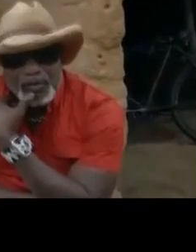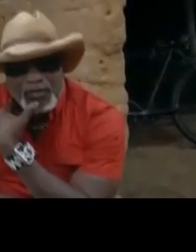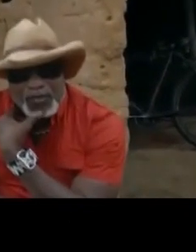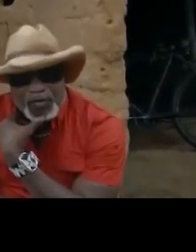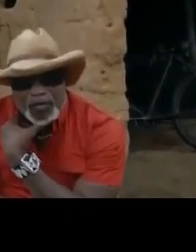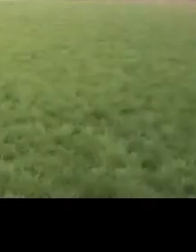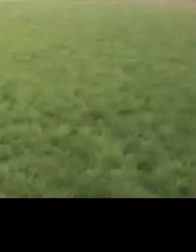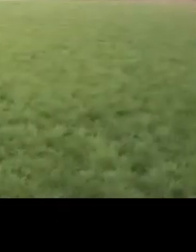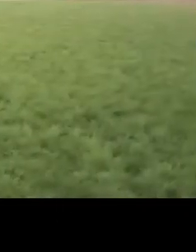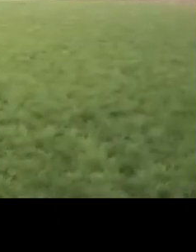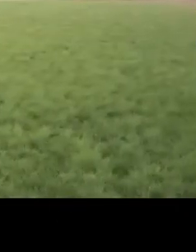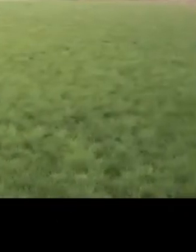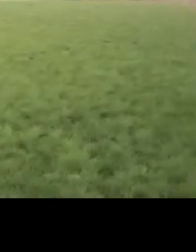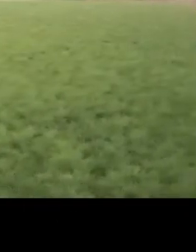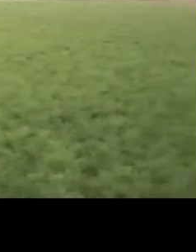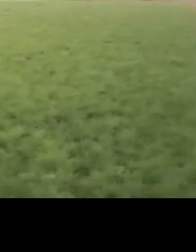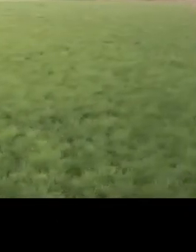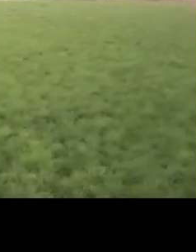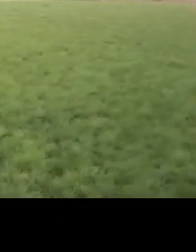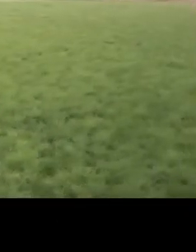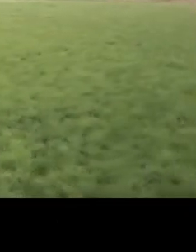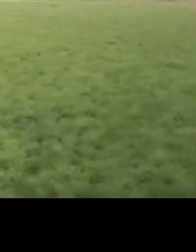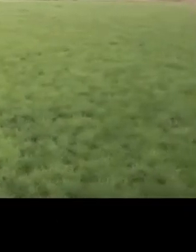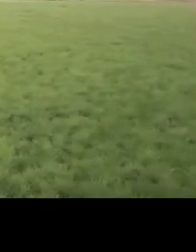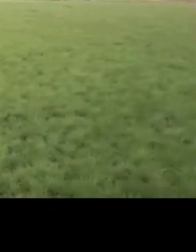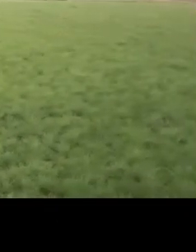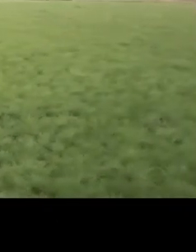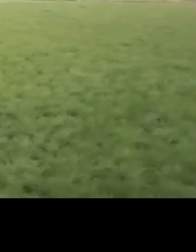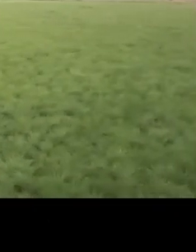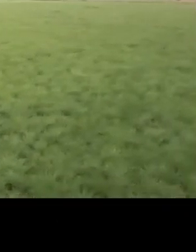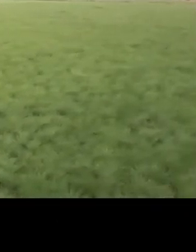Mabanda kinkole, tinaka kokolo